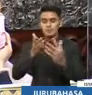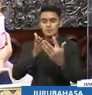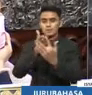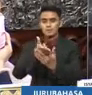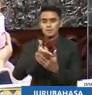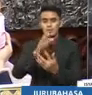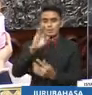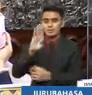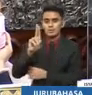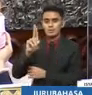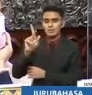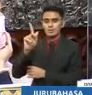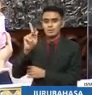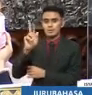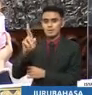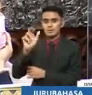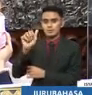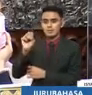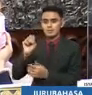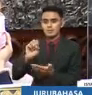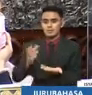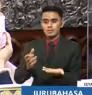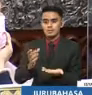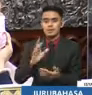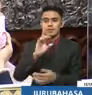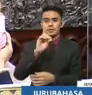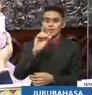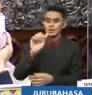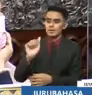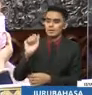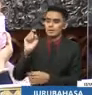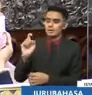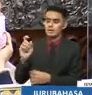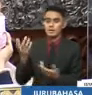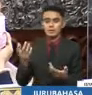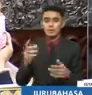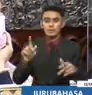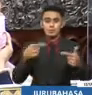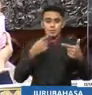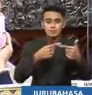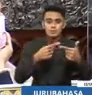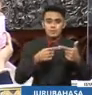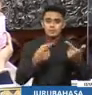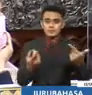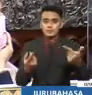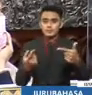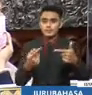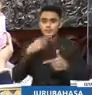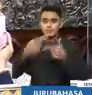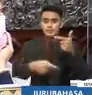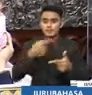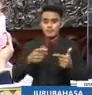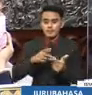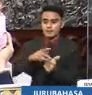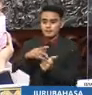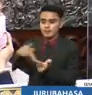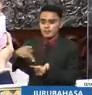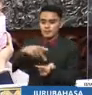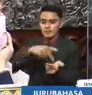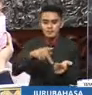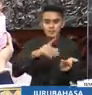melalui busa-busa ESET digital tadi IX yang kedua adalah bila bercakap tentang pembayaran